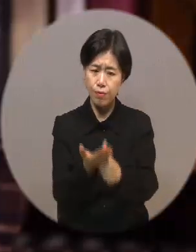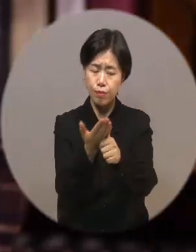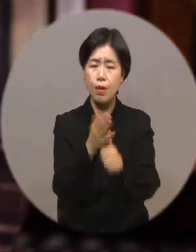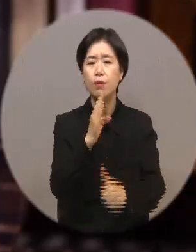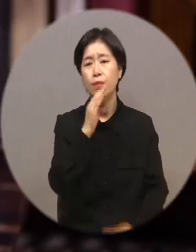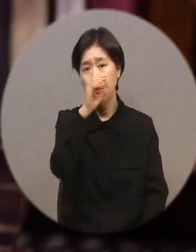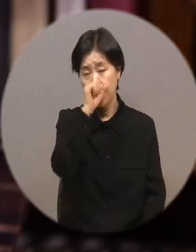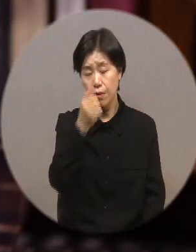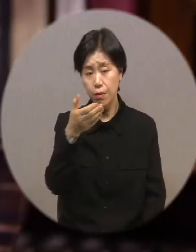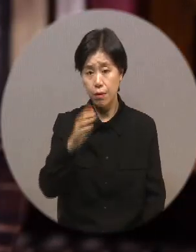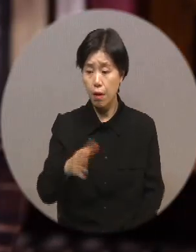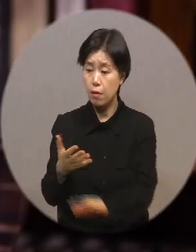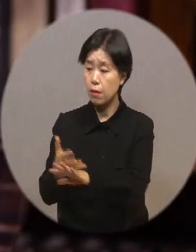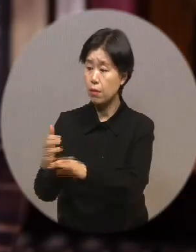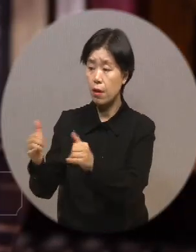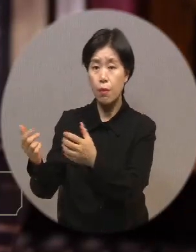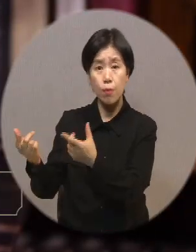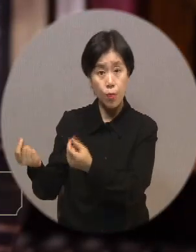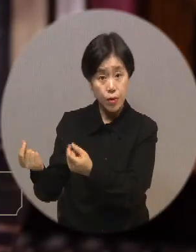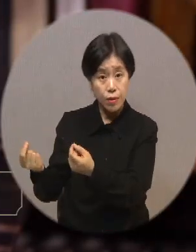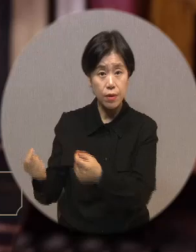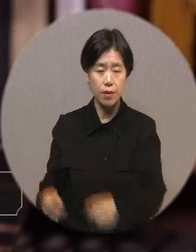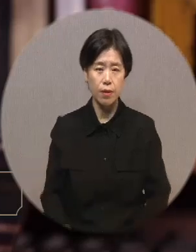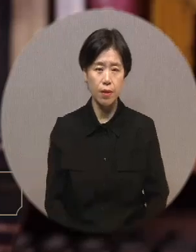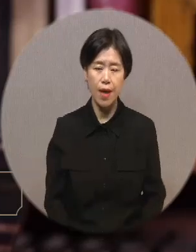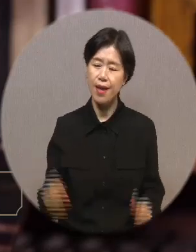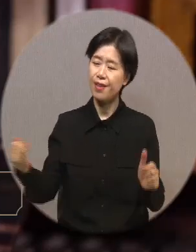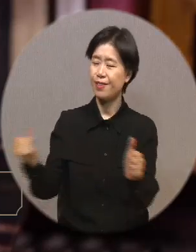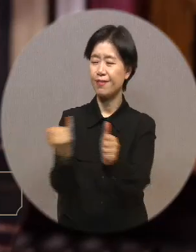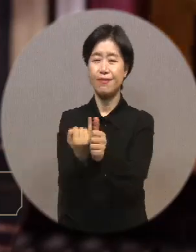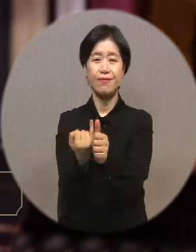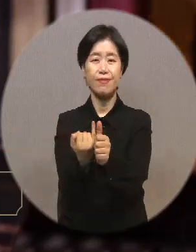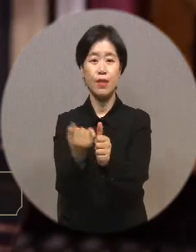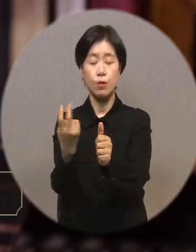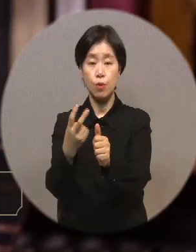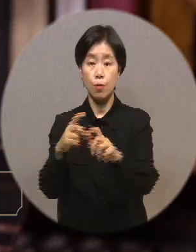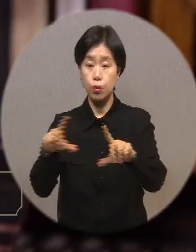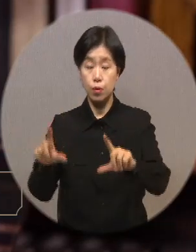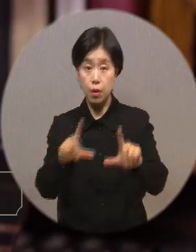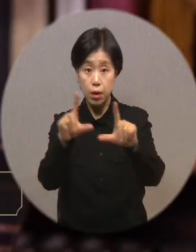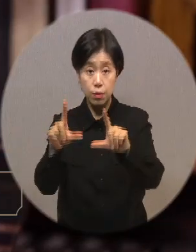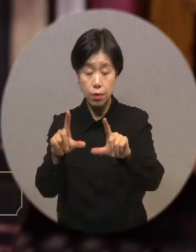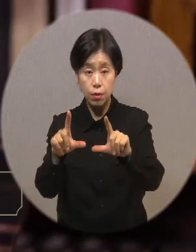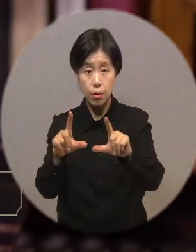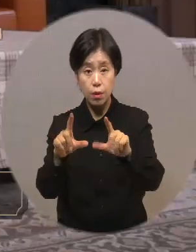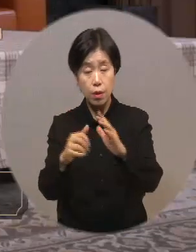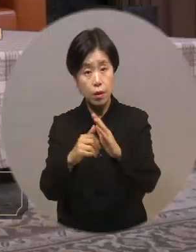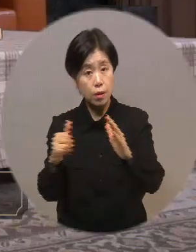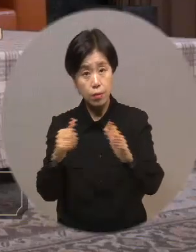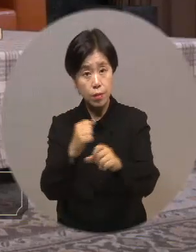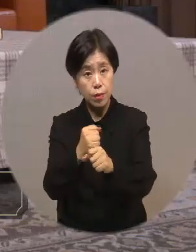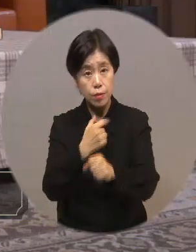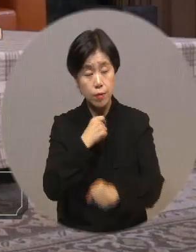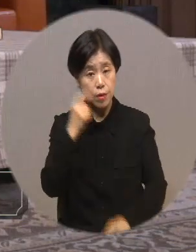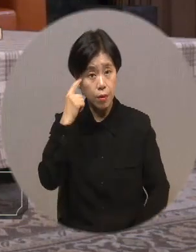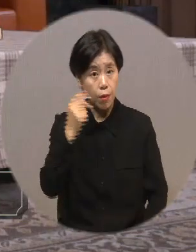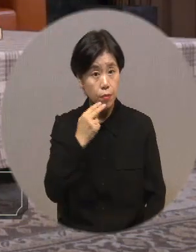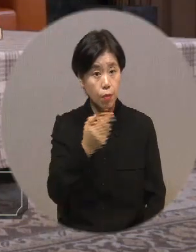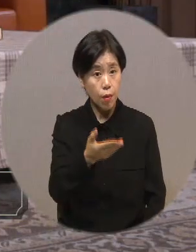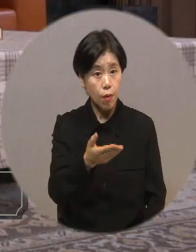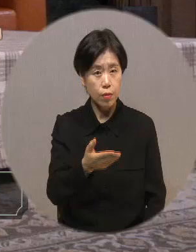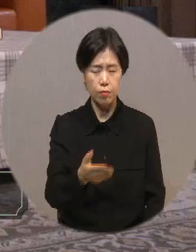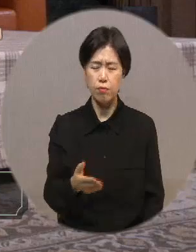그 남들처럼 또 뭐 반려자를 만나서 일반적인 가정을 꾸리고 싶을 수도 있을 것 같은데요. 네, 뭐 정말 많이